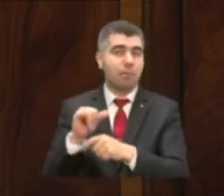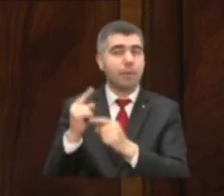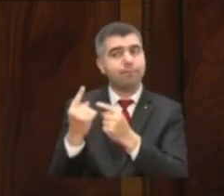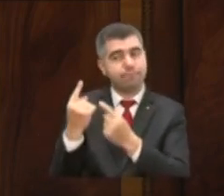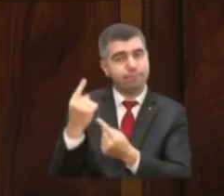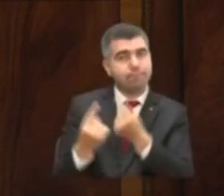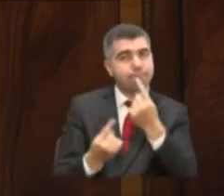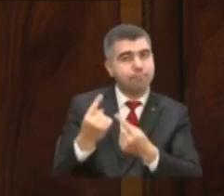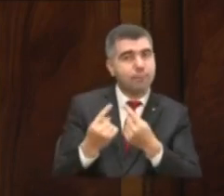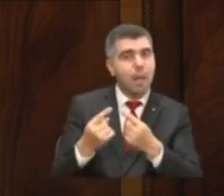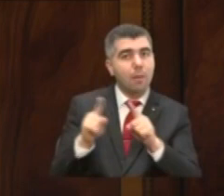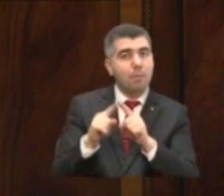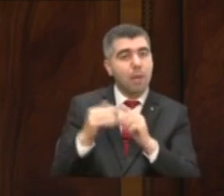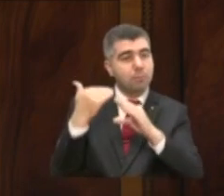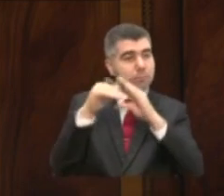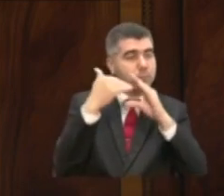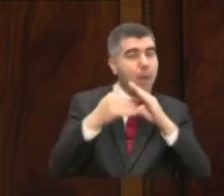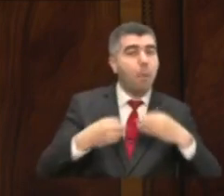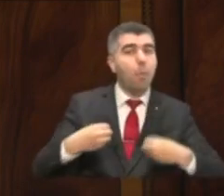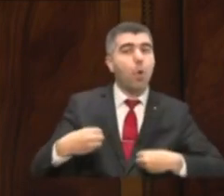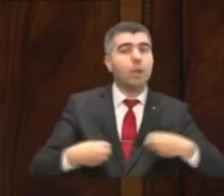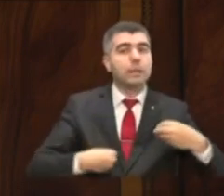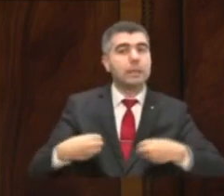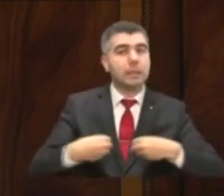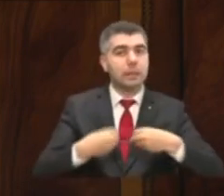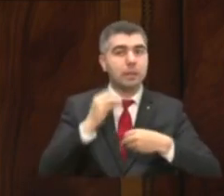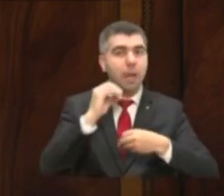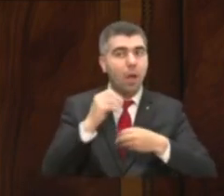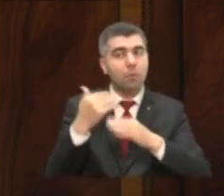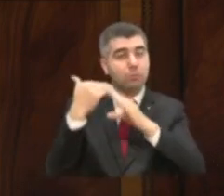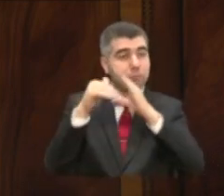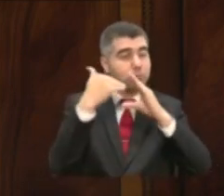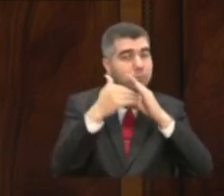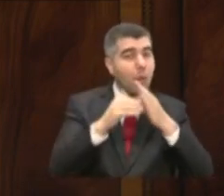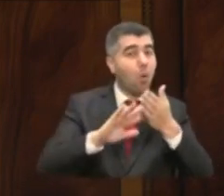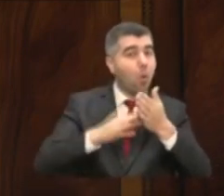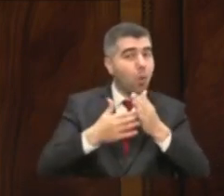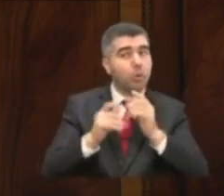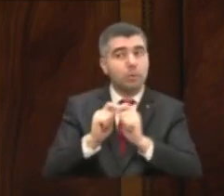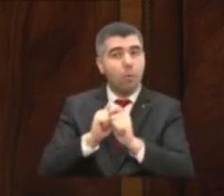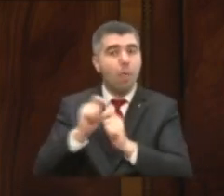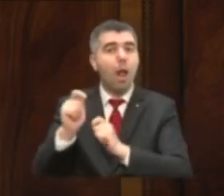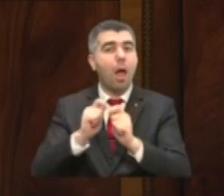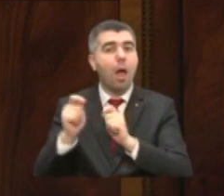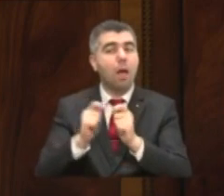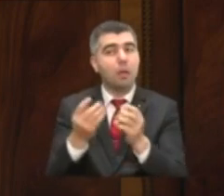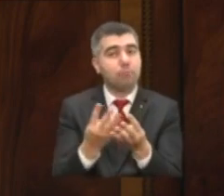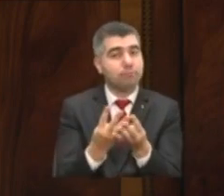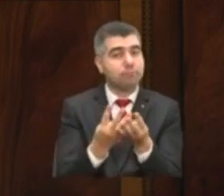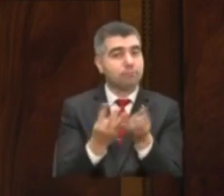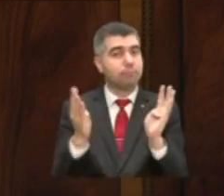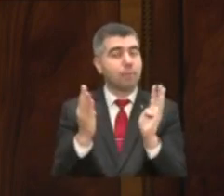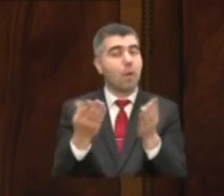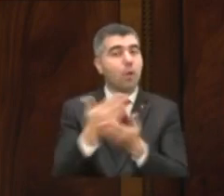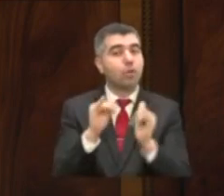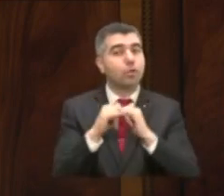مديري الاكاديميات. السيد وزير التربيه الوطنيه موجود قدامنا ينصت، وهذا الشيء تناقشنا فيه مرارا، واليوم راه دار اول لقاء،